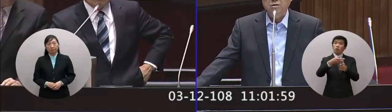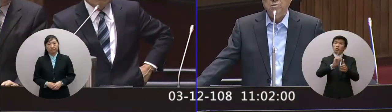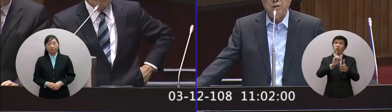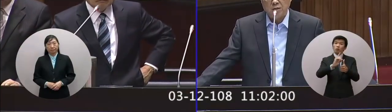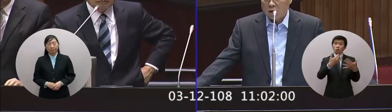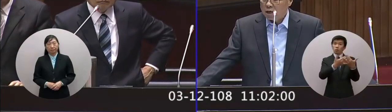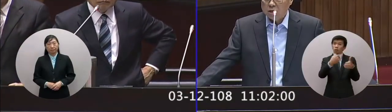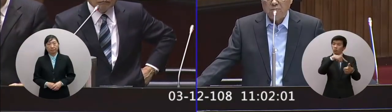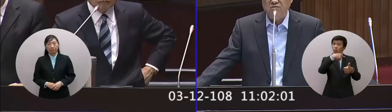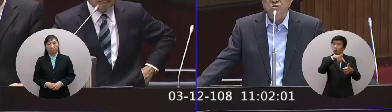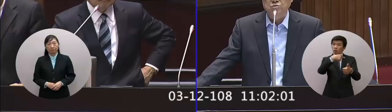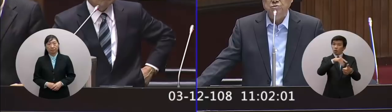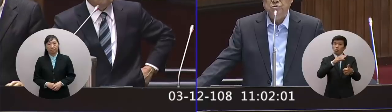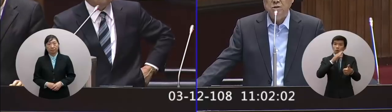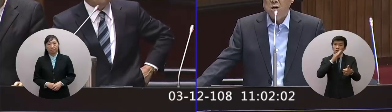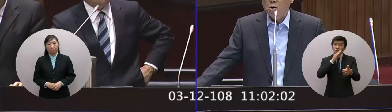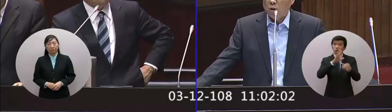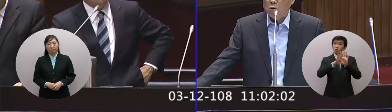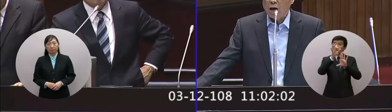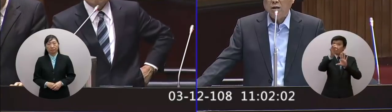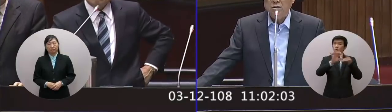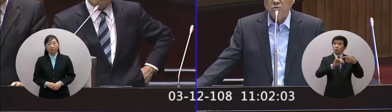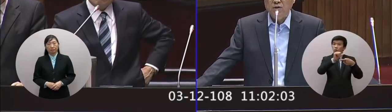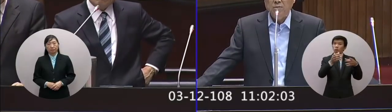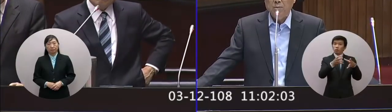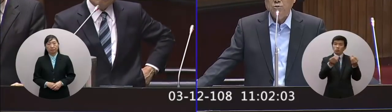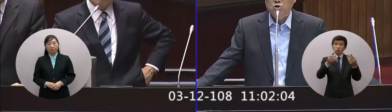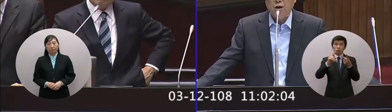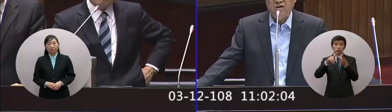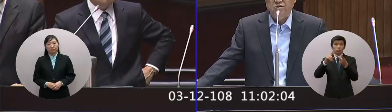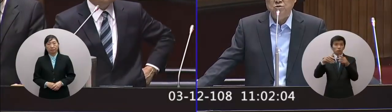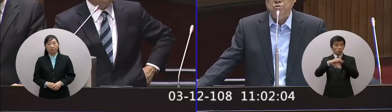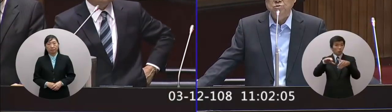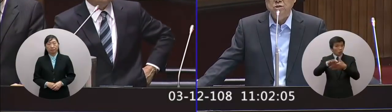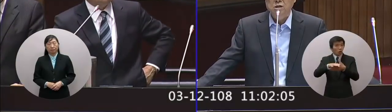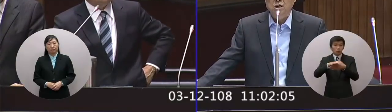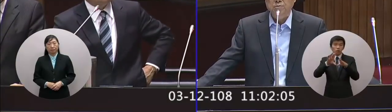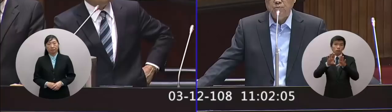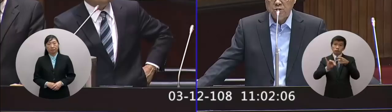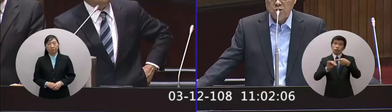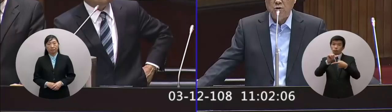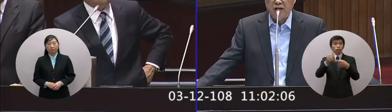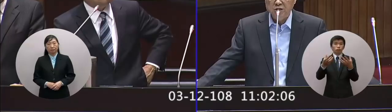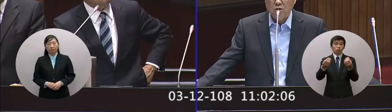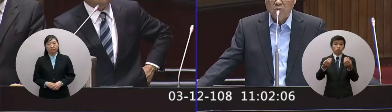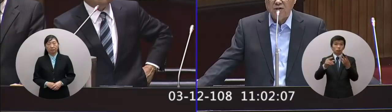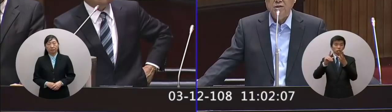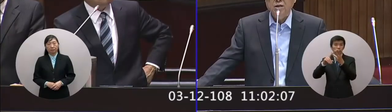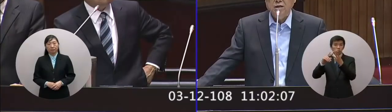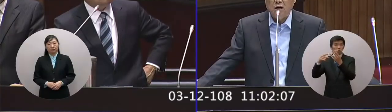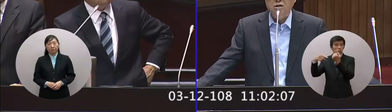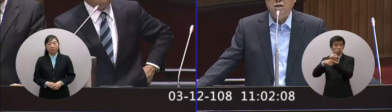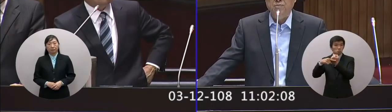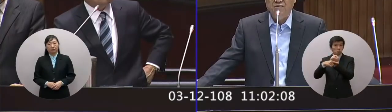才，免科5%，文化的部分不需要5%，而只有研究的部